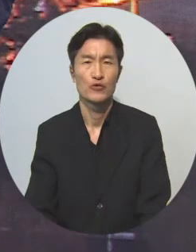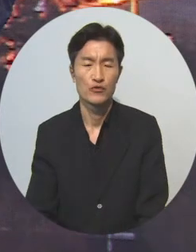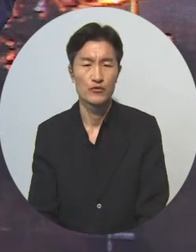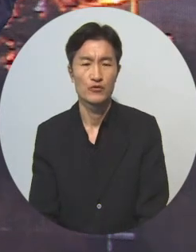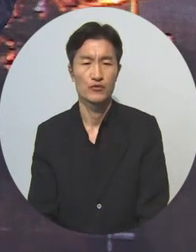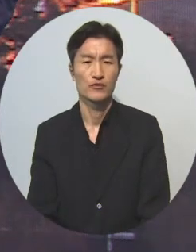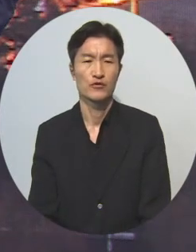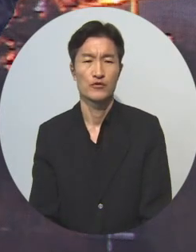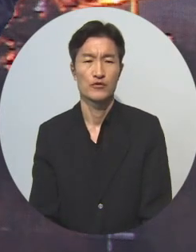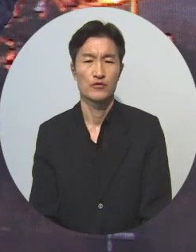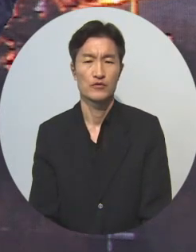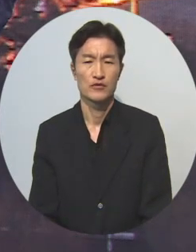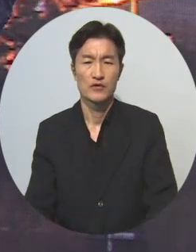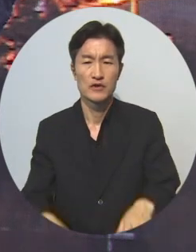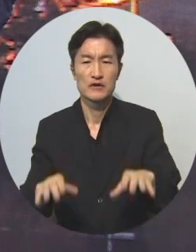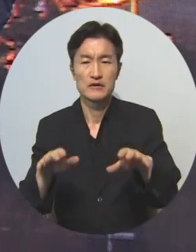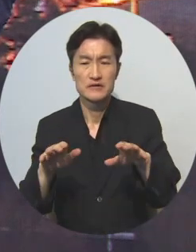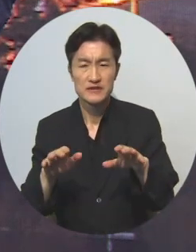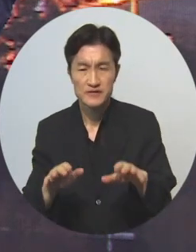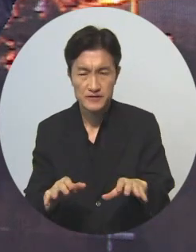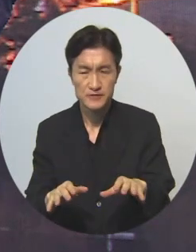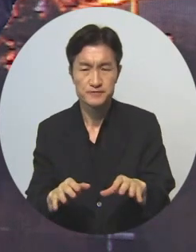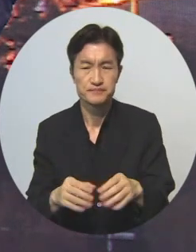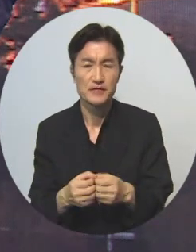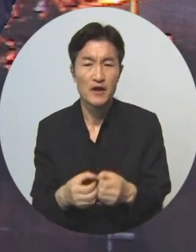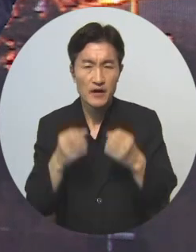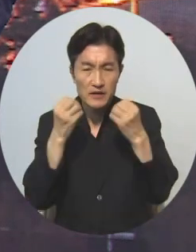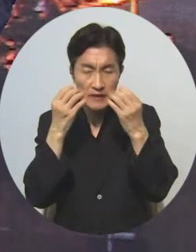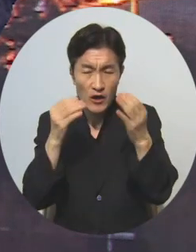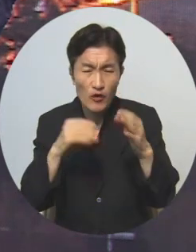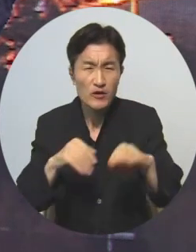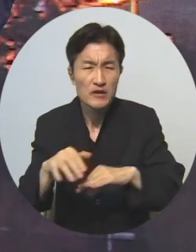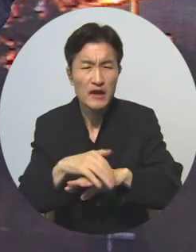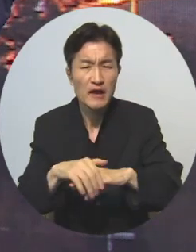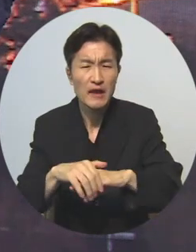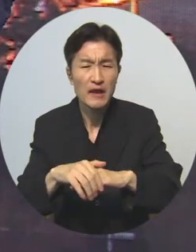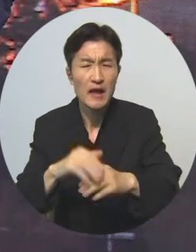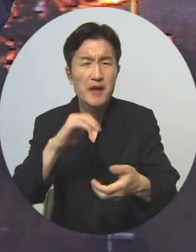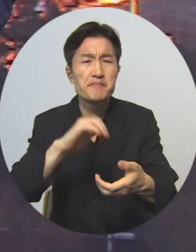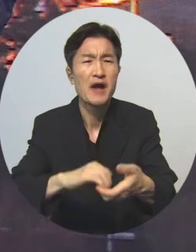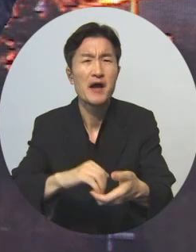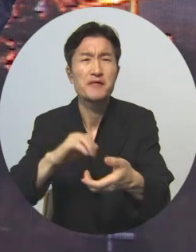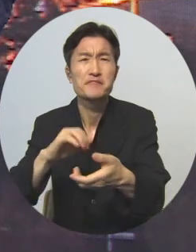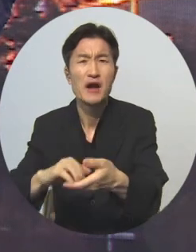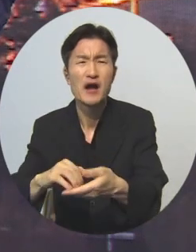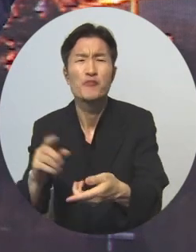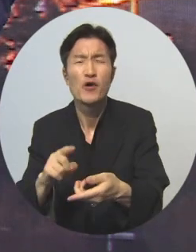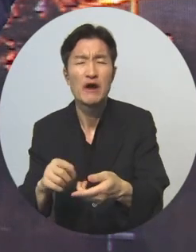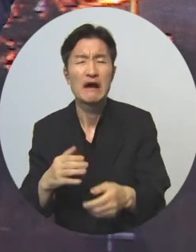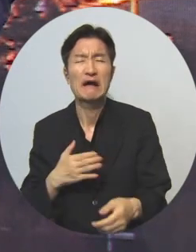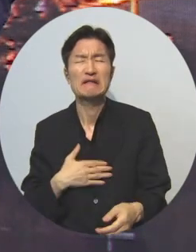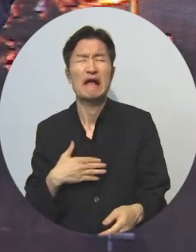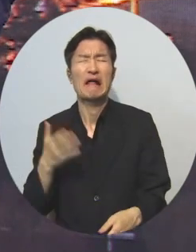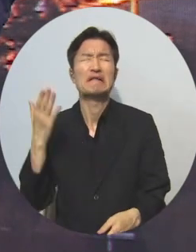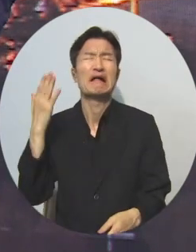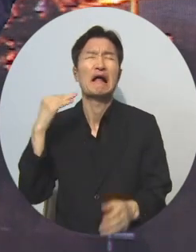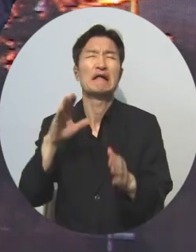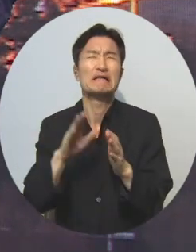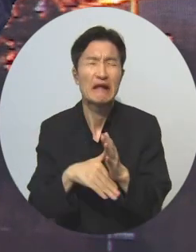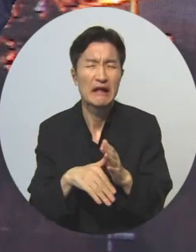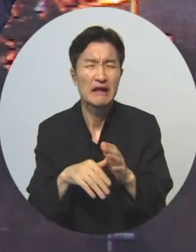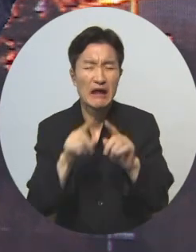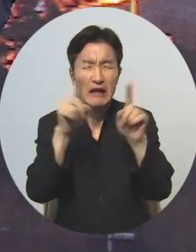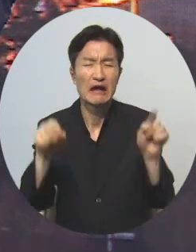계획인데요 아직도 곳곳에 남아 목을는 낮는 마리아의 숨은 규제들